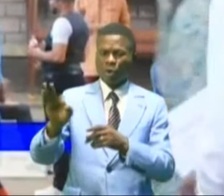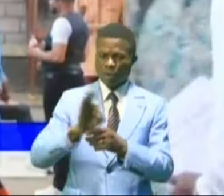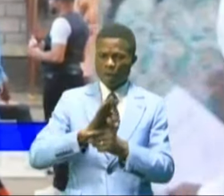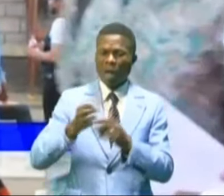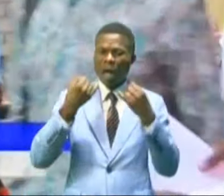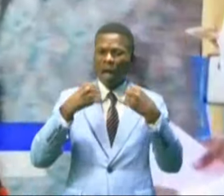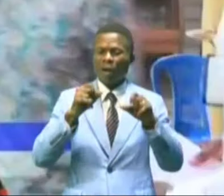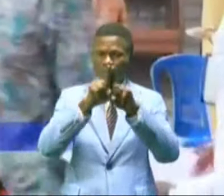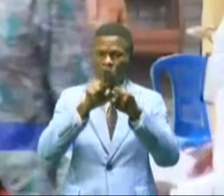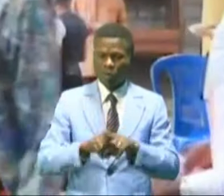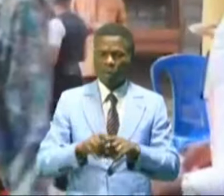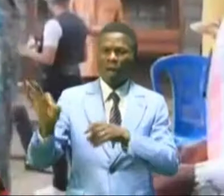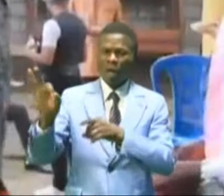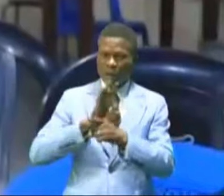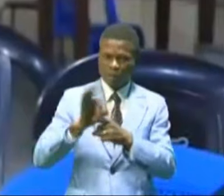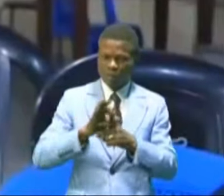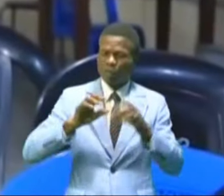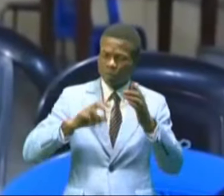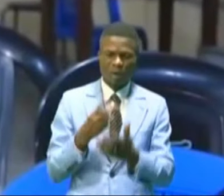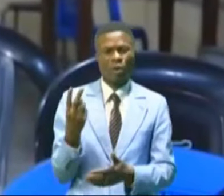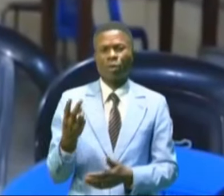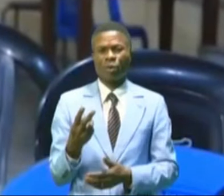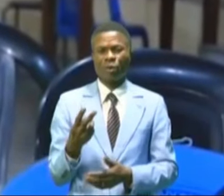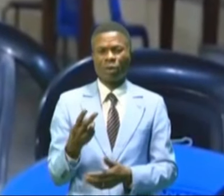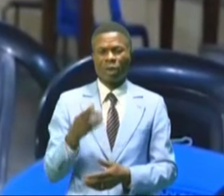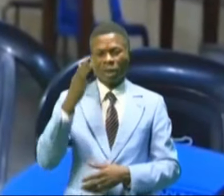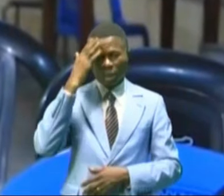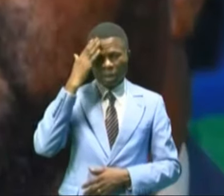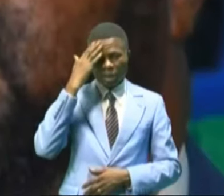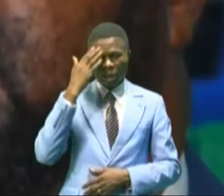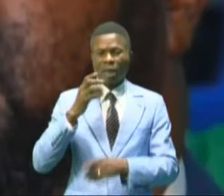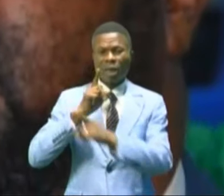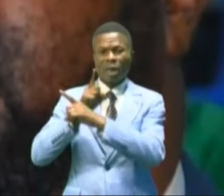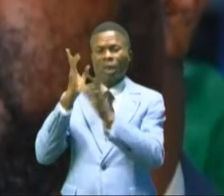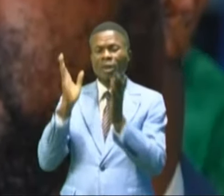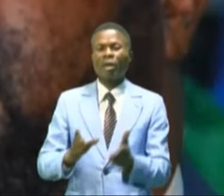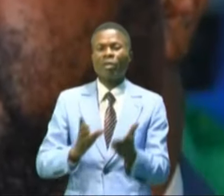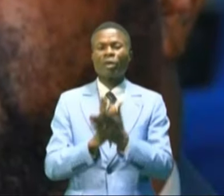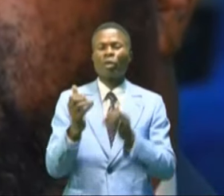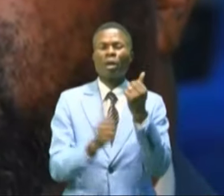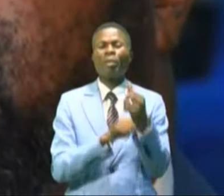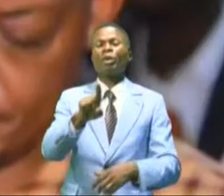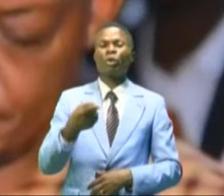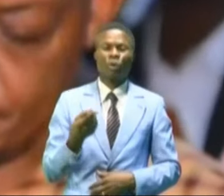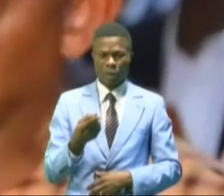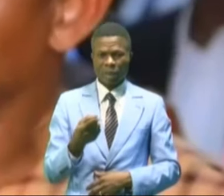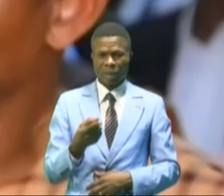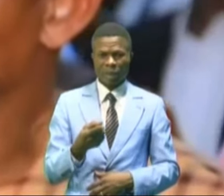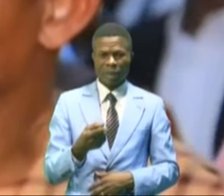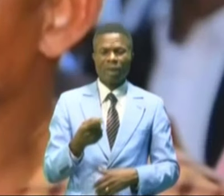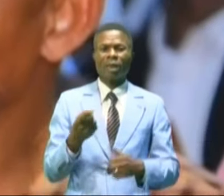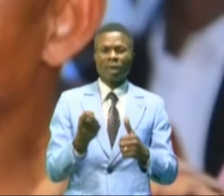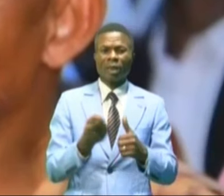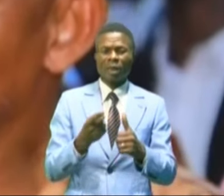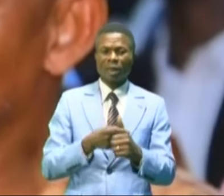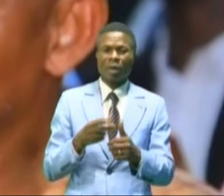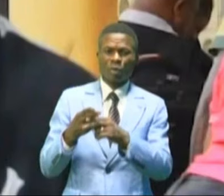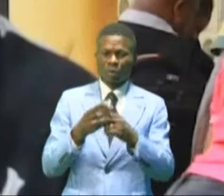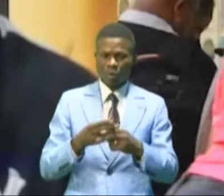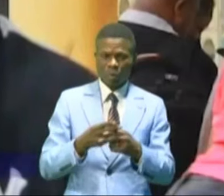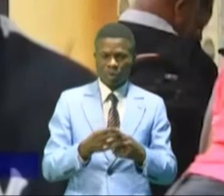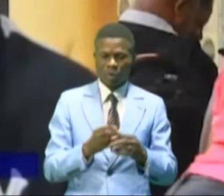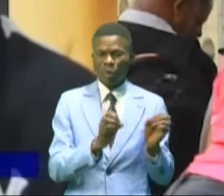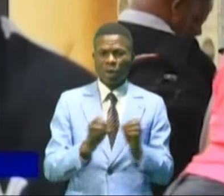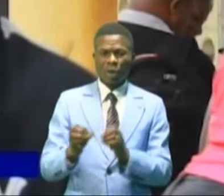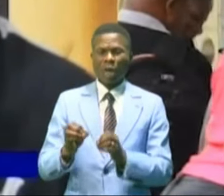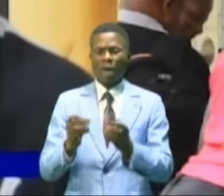et une formation à la fois pour savoir qui est défenseur de droits humains. On était dans l'insécurité. Actuellement, ça se